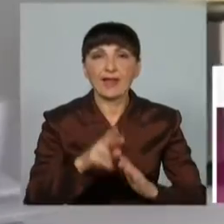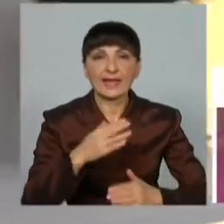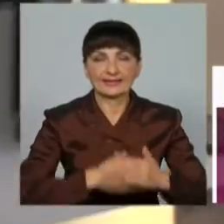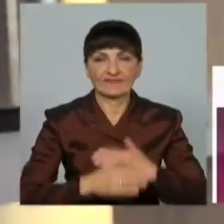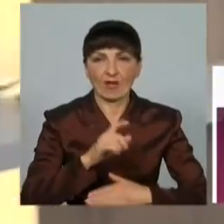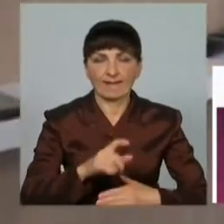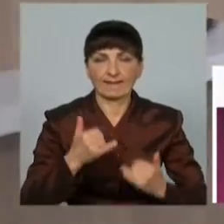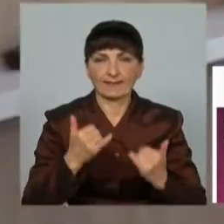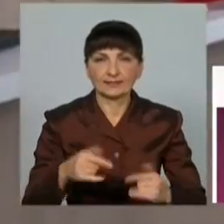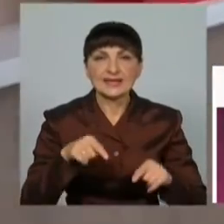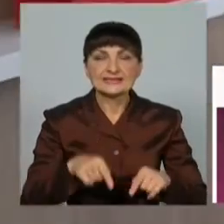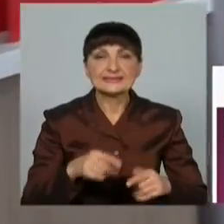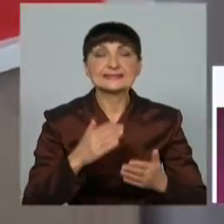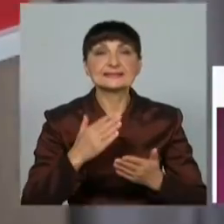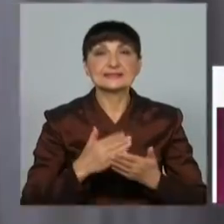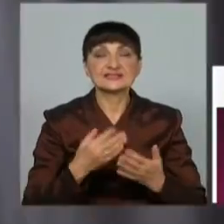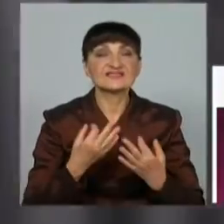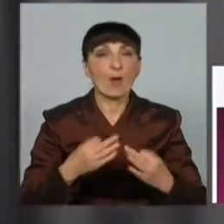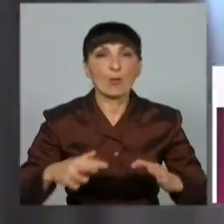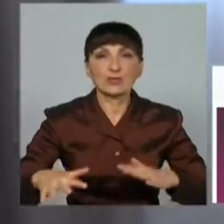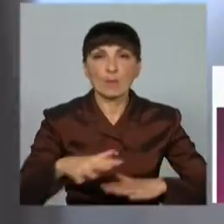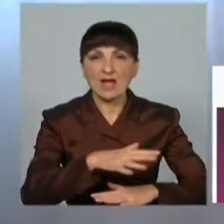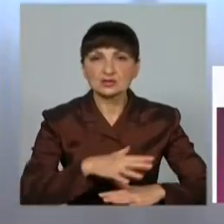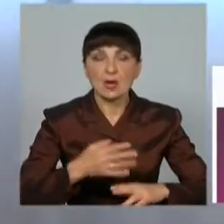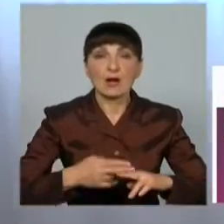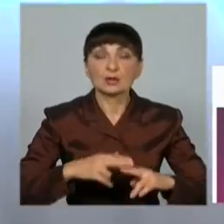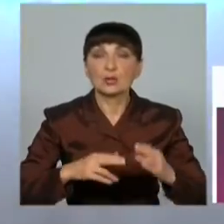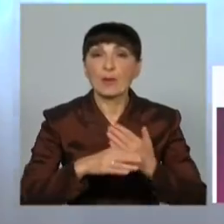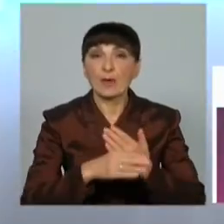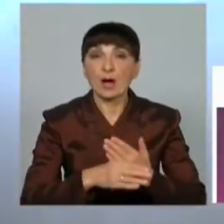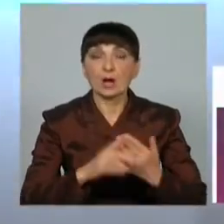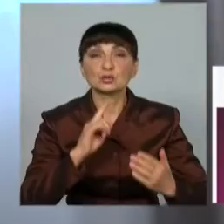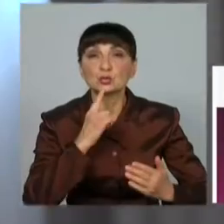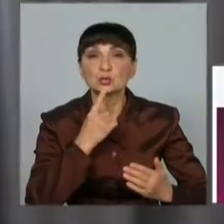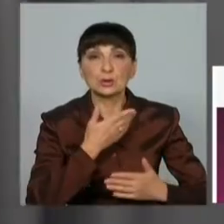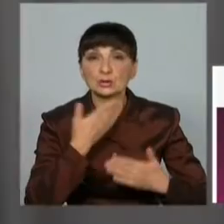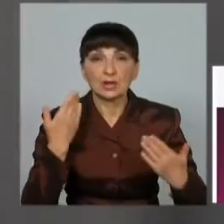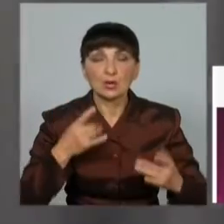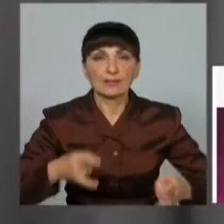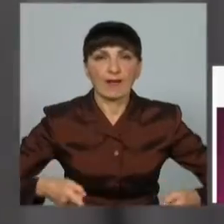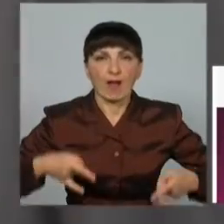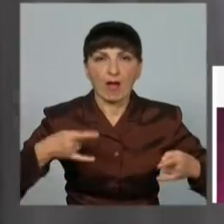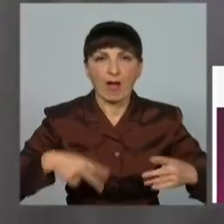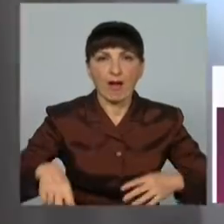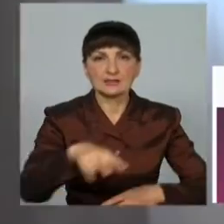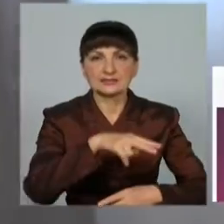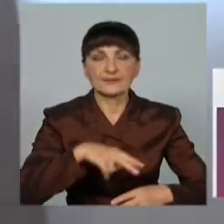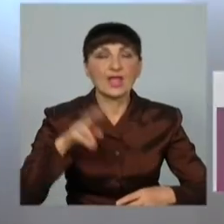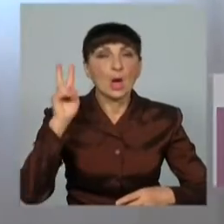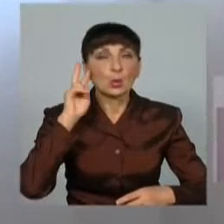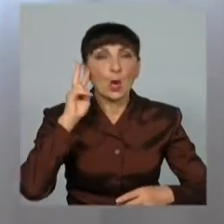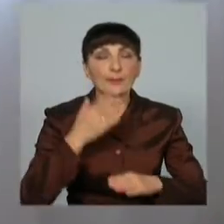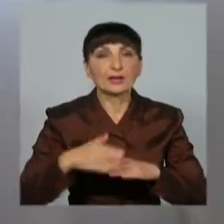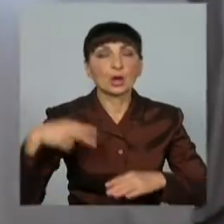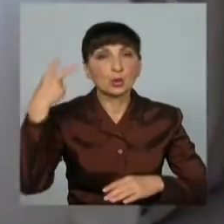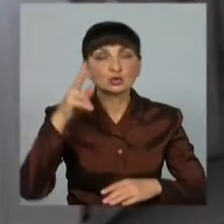ограниченными возможностями. Здесь достаточно свободное пространство, которое позволяет без труда перемещаться на коляске. Санузел, помимо